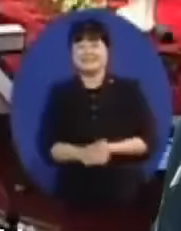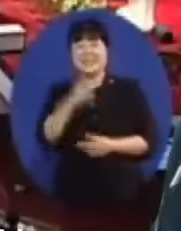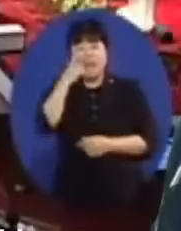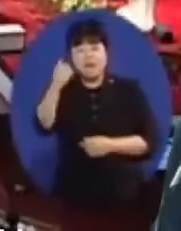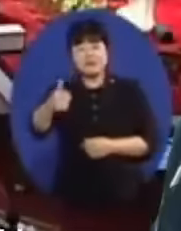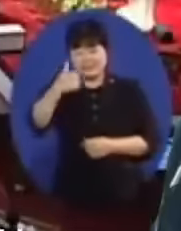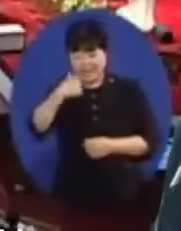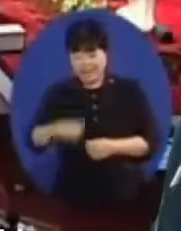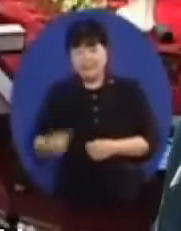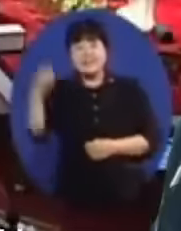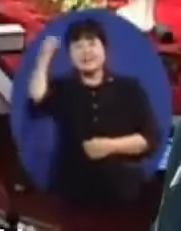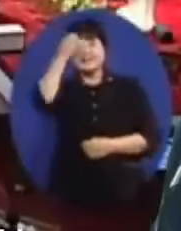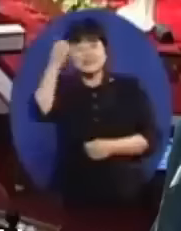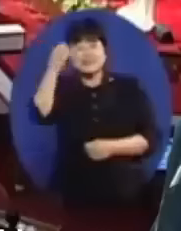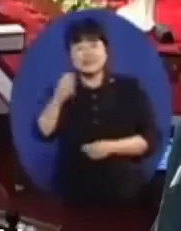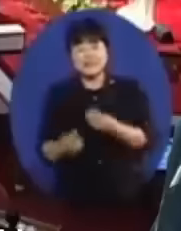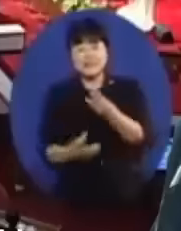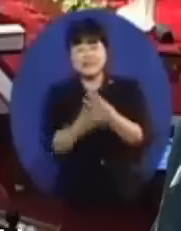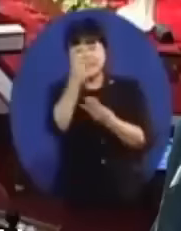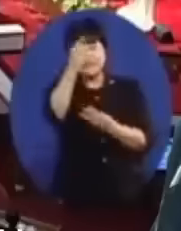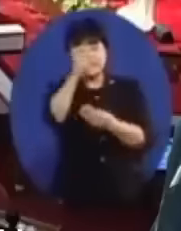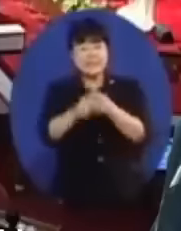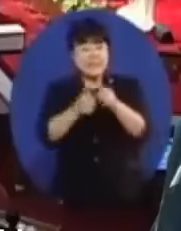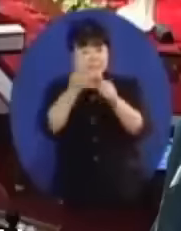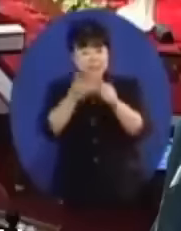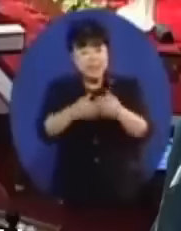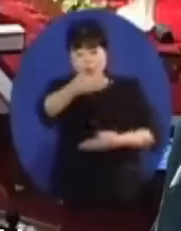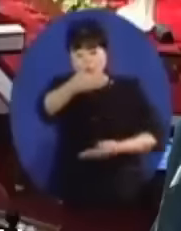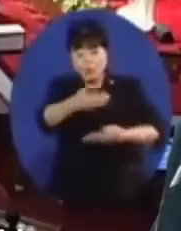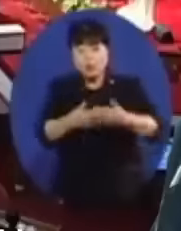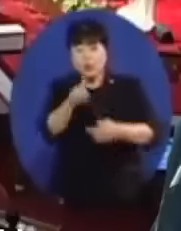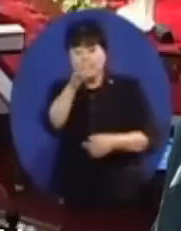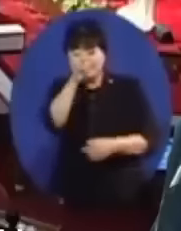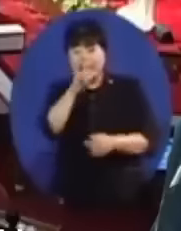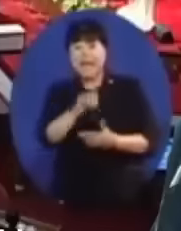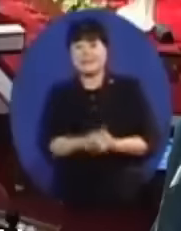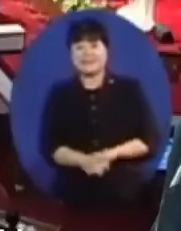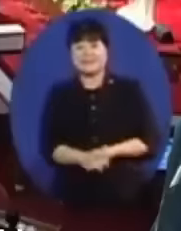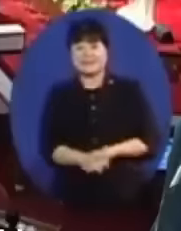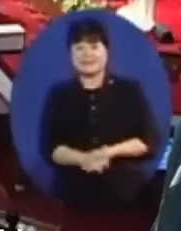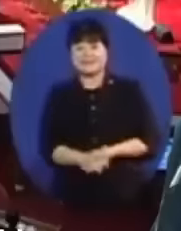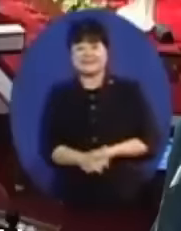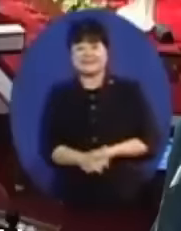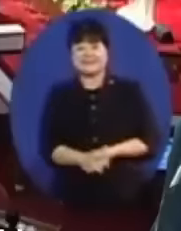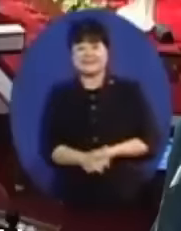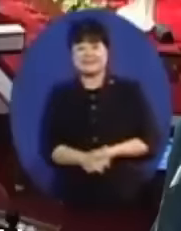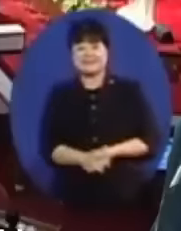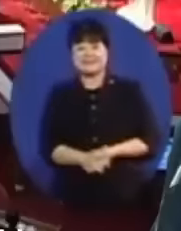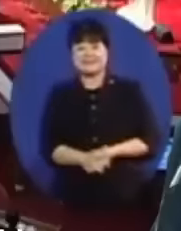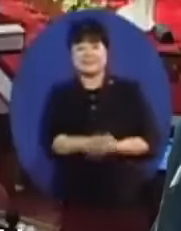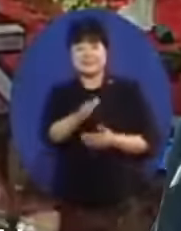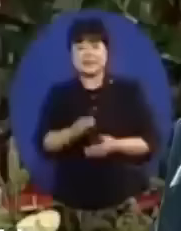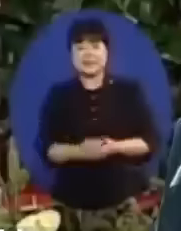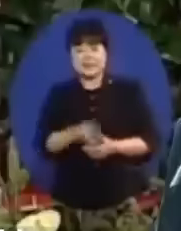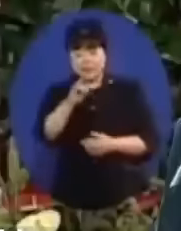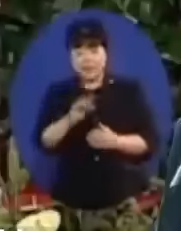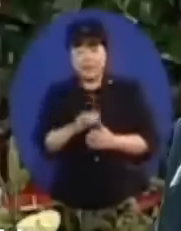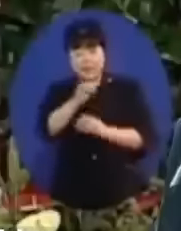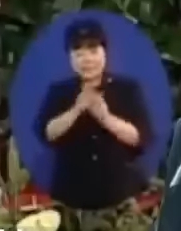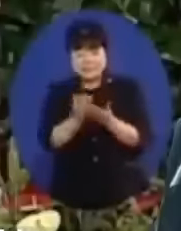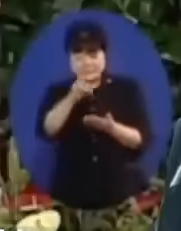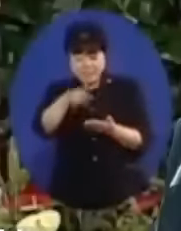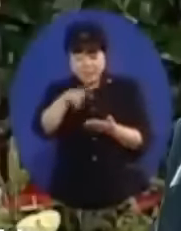아버지와 아들과 성령 삼위일체 하나님과의 교통이 있으라고 말한 것입니다. 우리가 성경을 보면